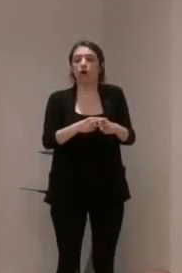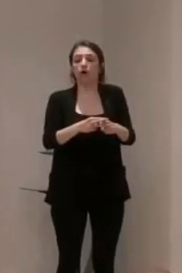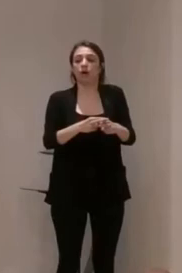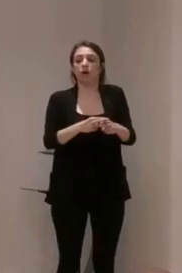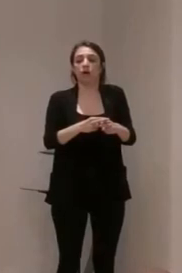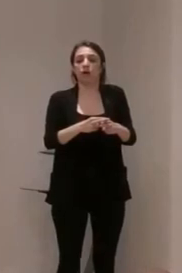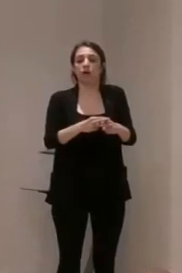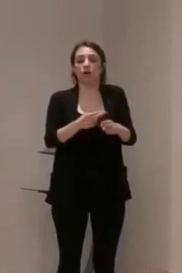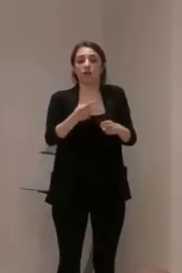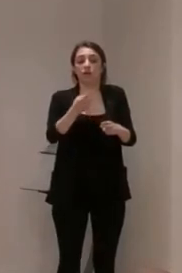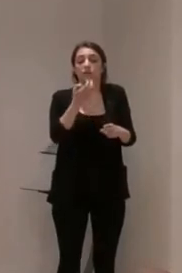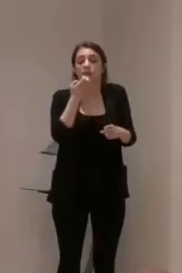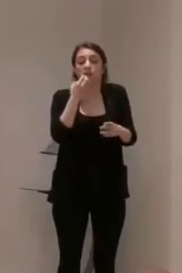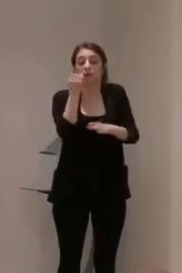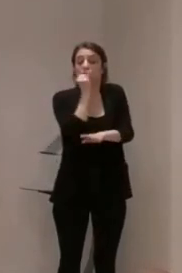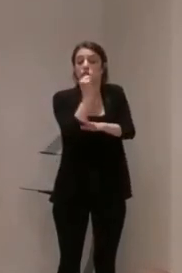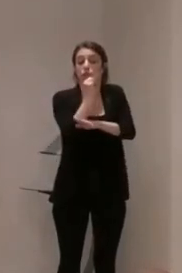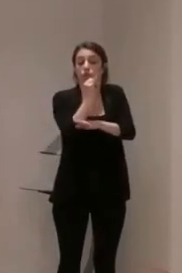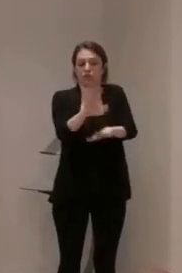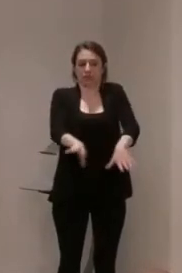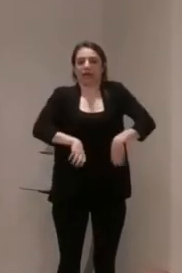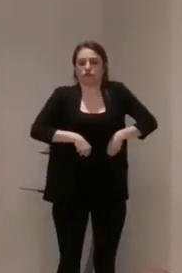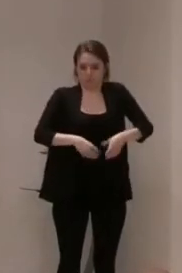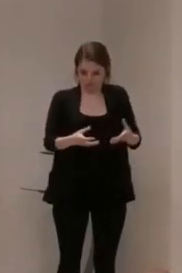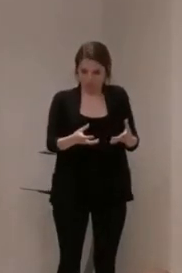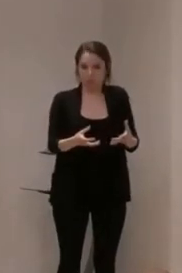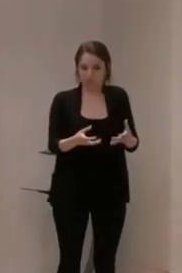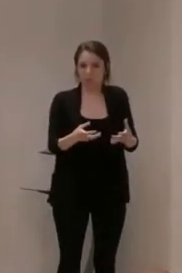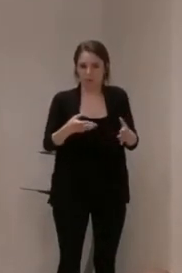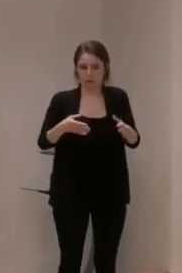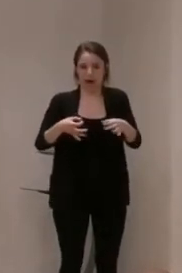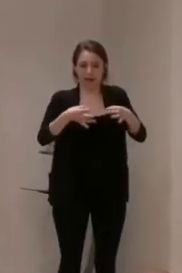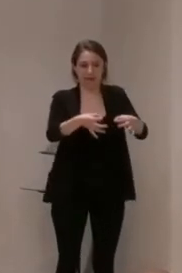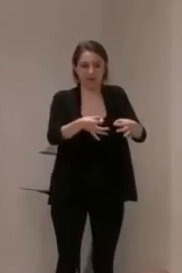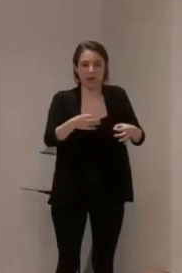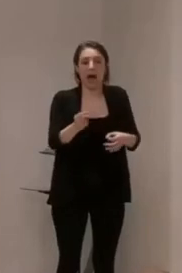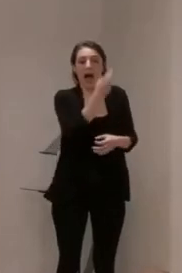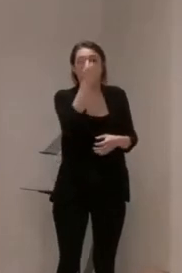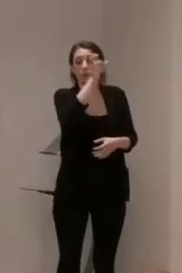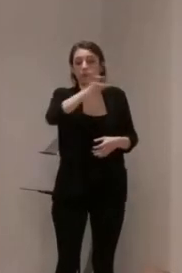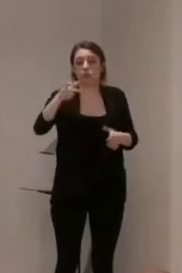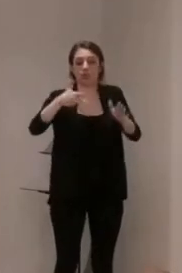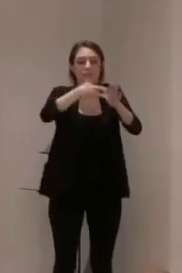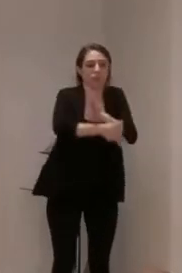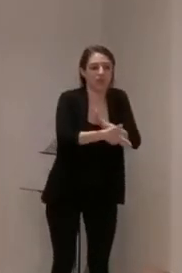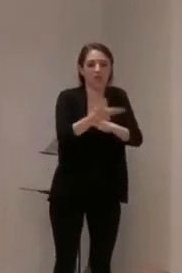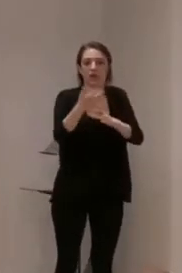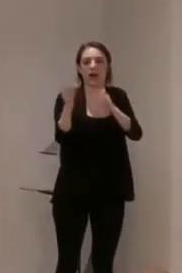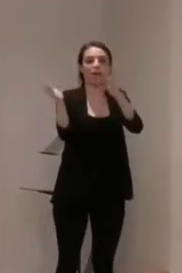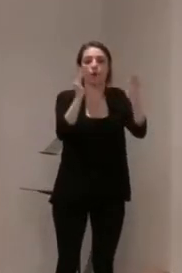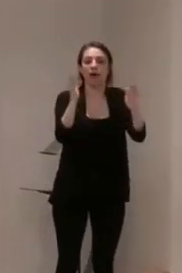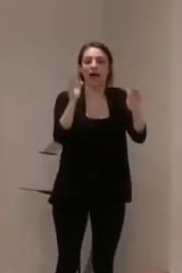han arribat a l'espai públic institucional. És a dir, hi ha historiadors que fan les guerres carlines, hi ha historiadors que